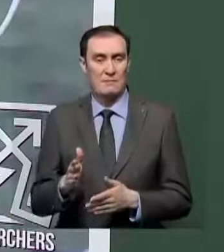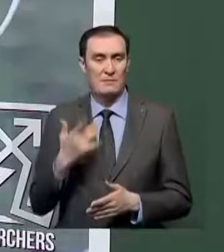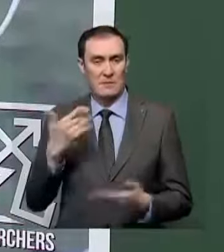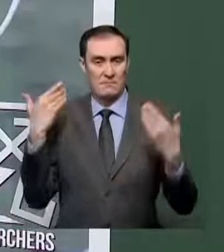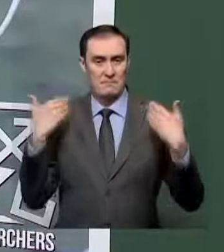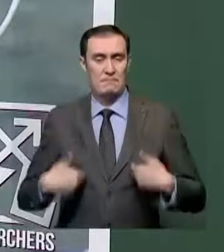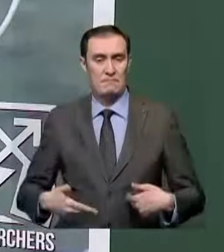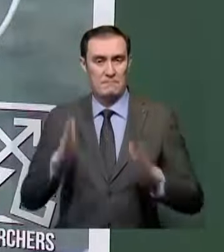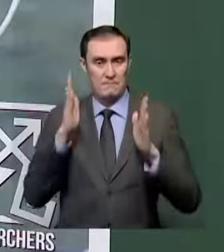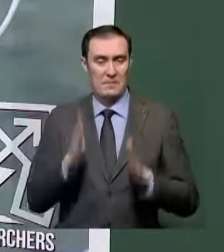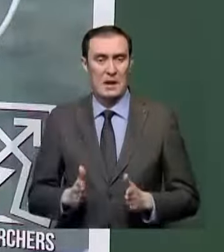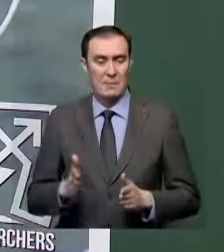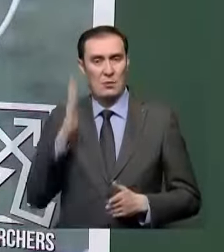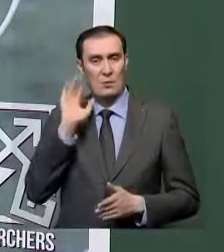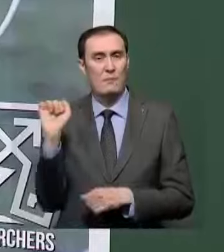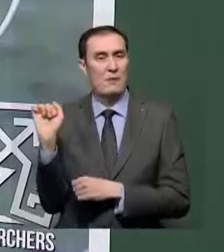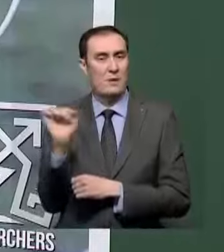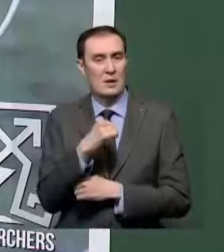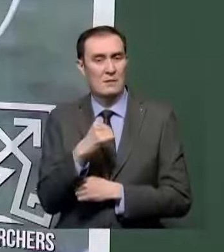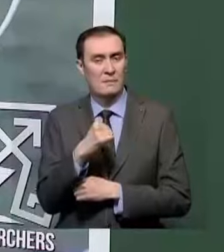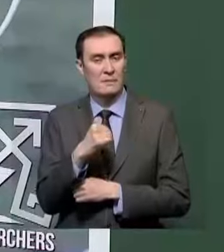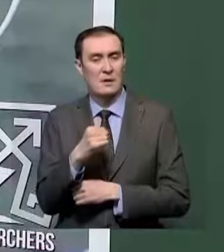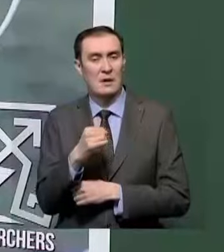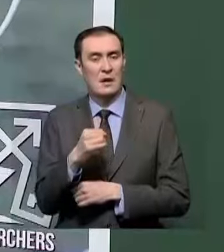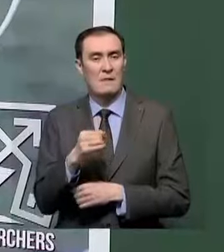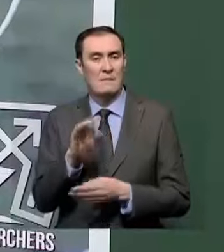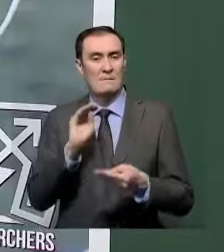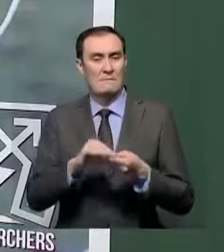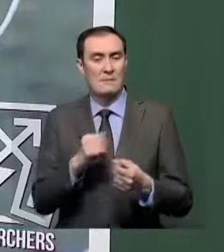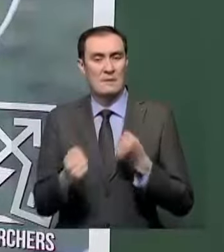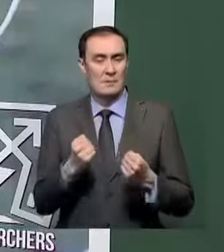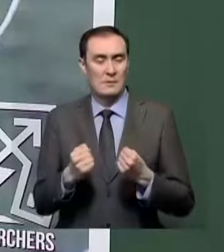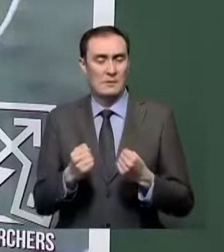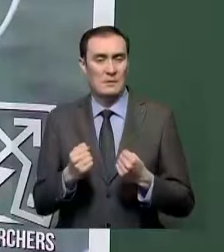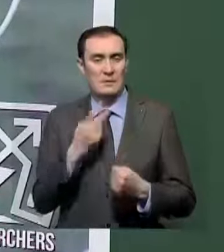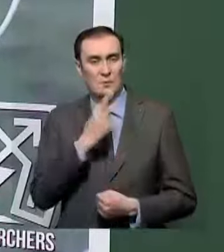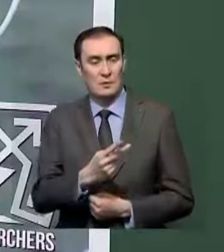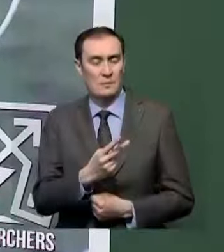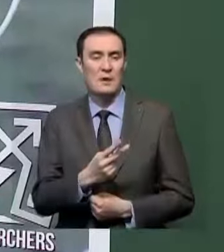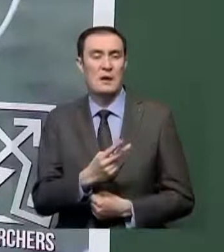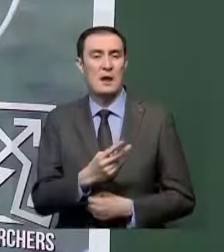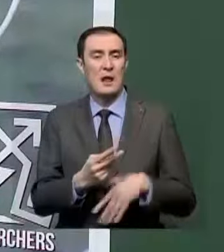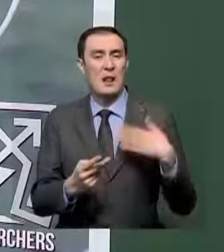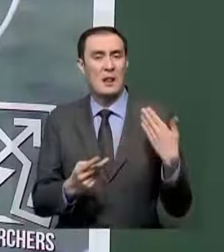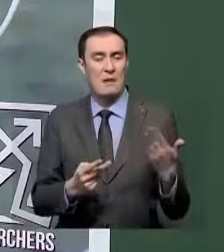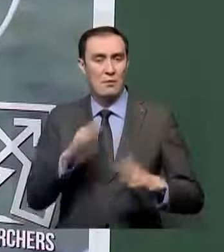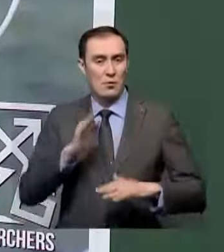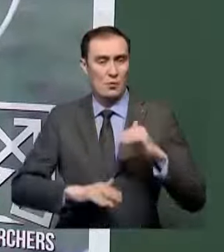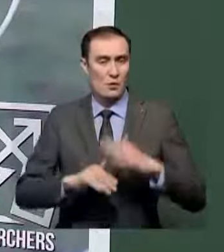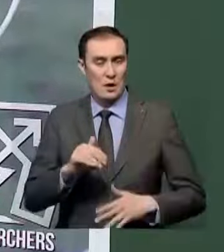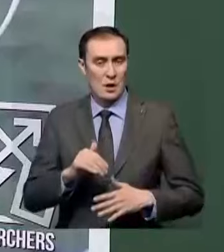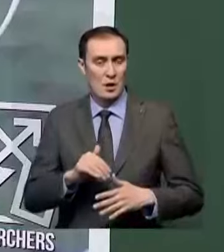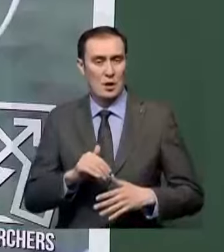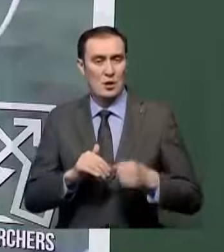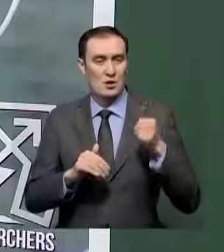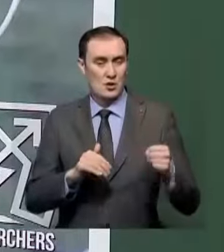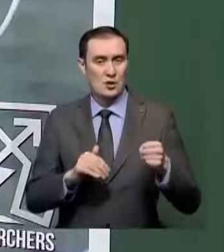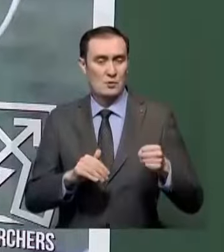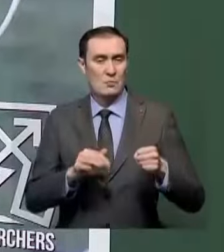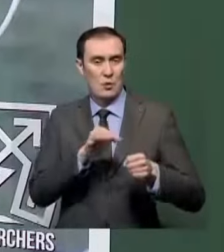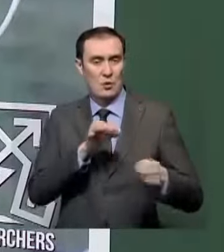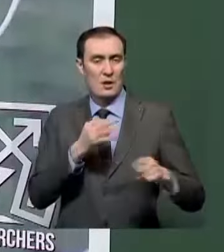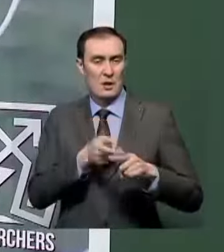должна быть ровной. Голову поворачиваем, голова остается неподвижной. Хорошо. В левой руке мы четко, ровно держим лук. То